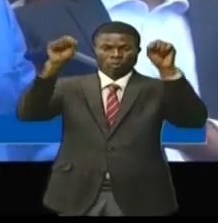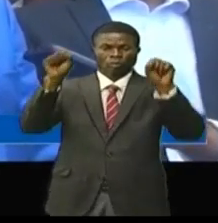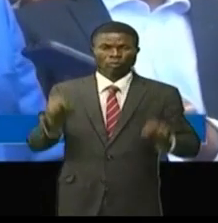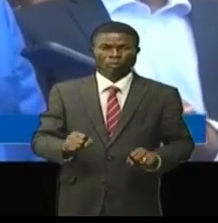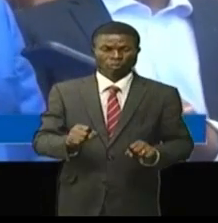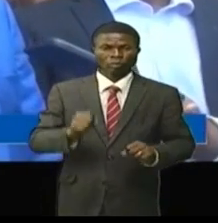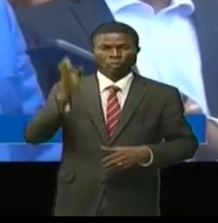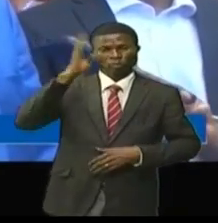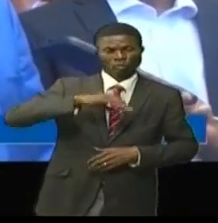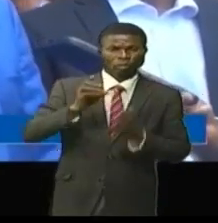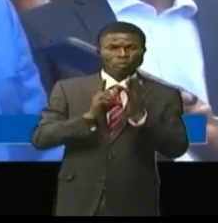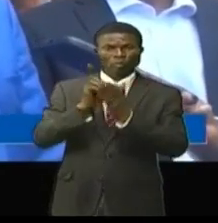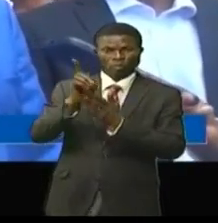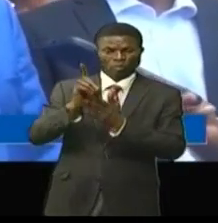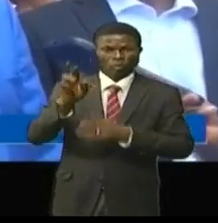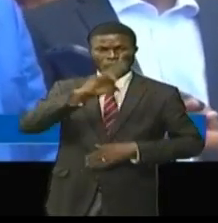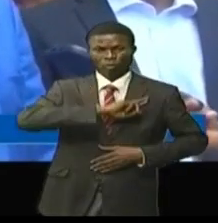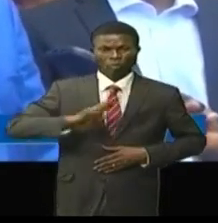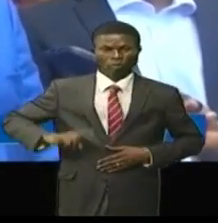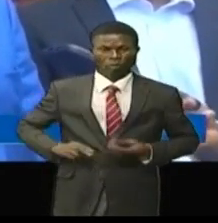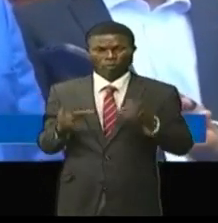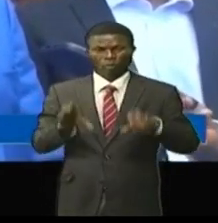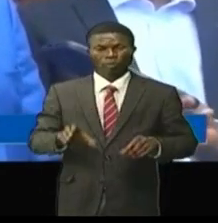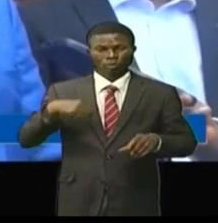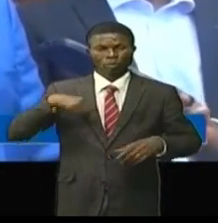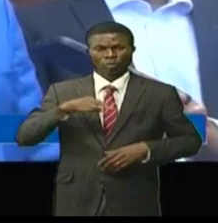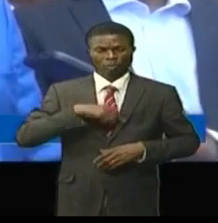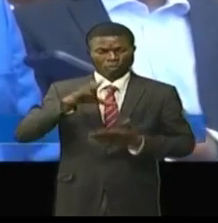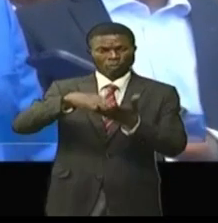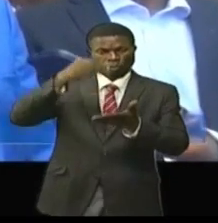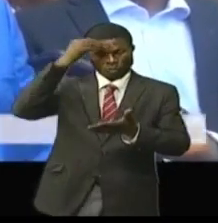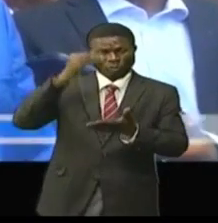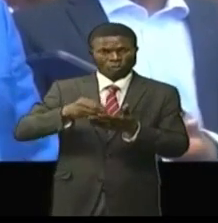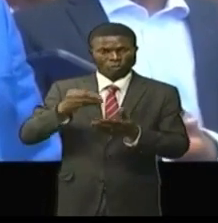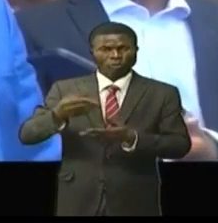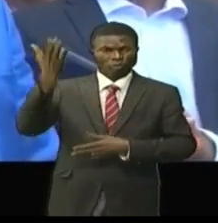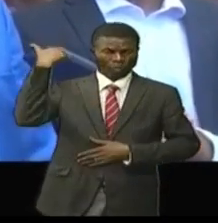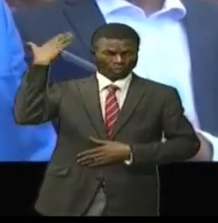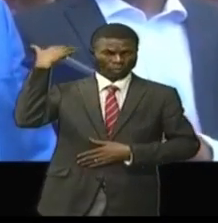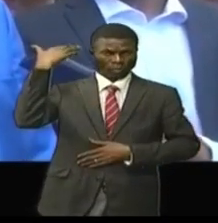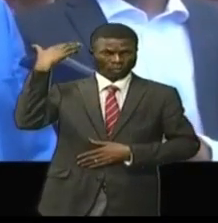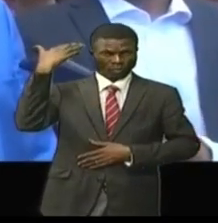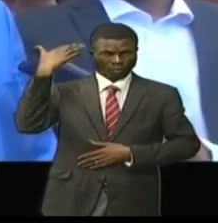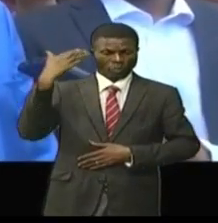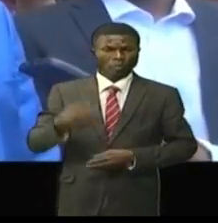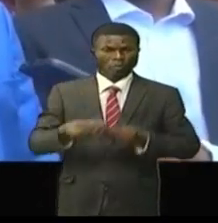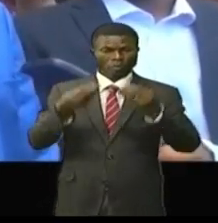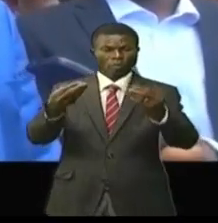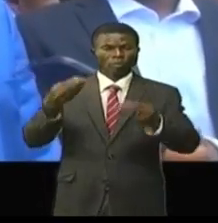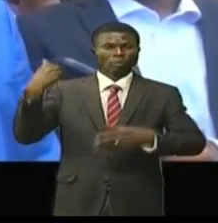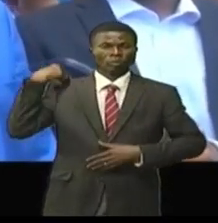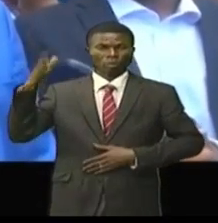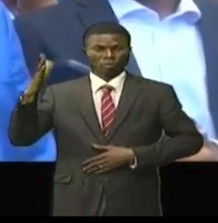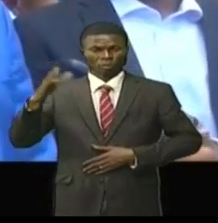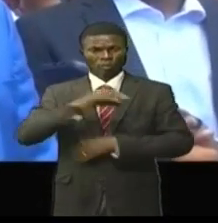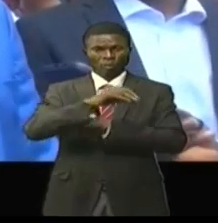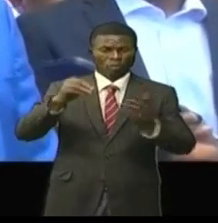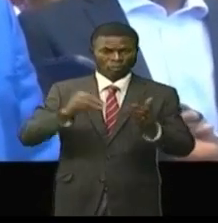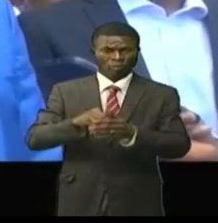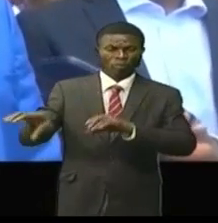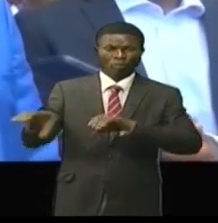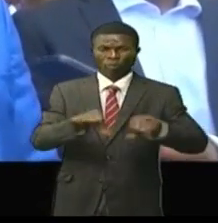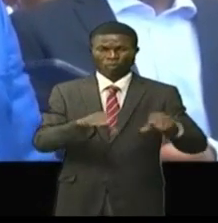développement de la RDC que nous avons appliqué les 20 dernières années, qui mettent l'État au centre de